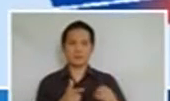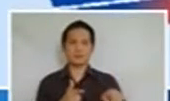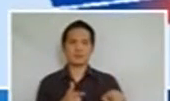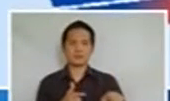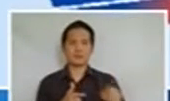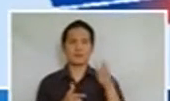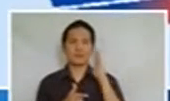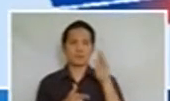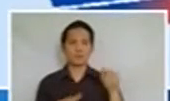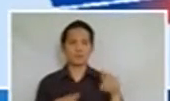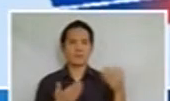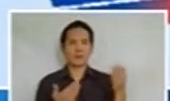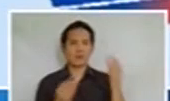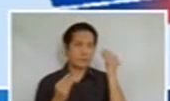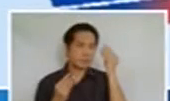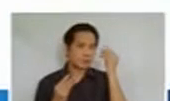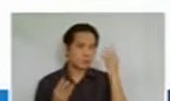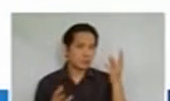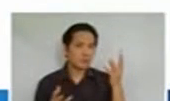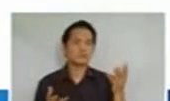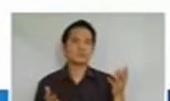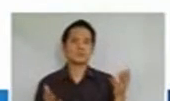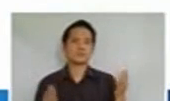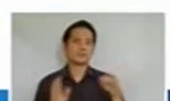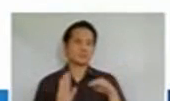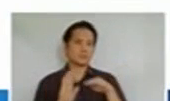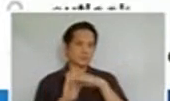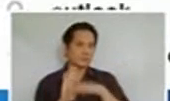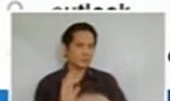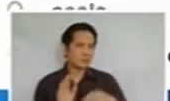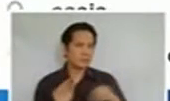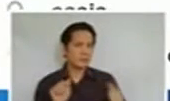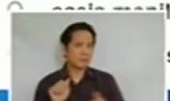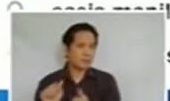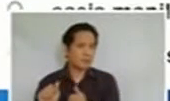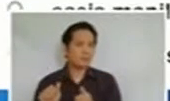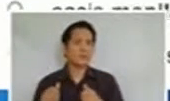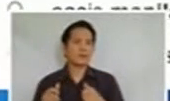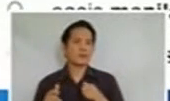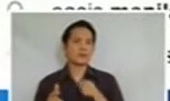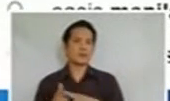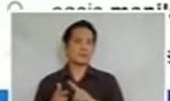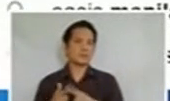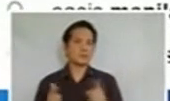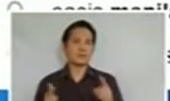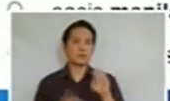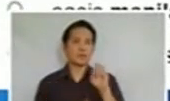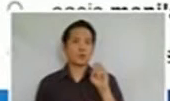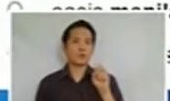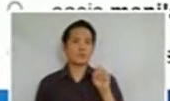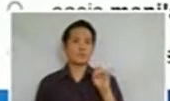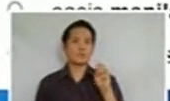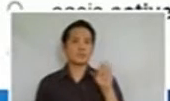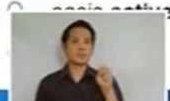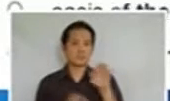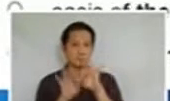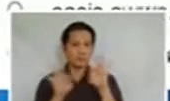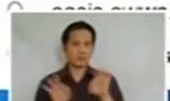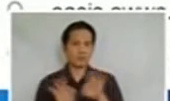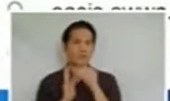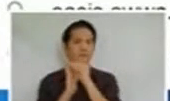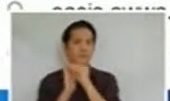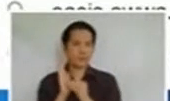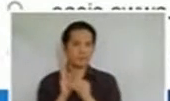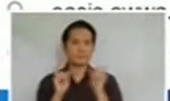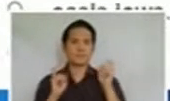po yung ating mga ibang OFW na dumating ay nasa amin ngayon para ho sa encoding at